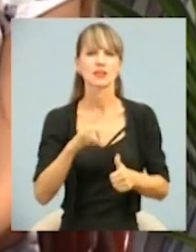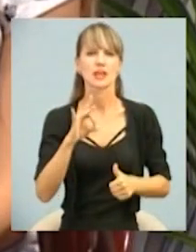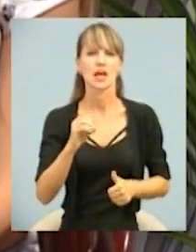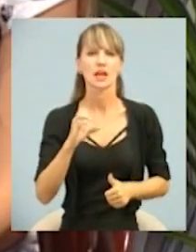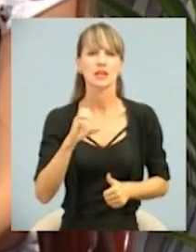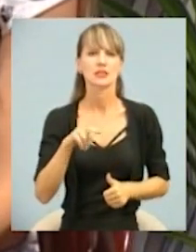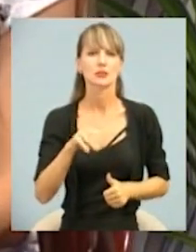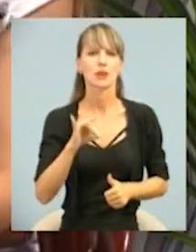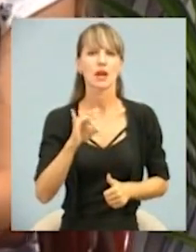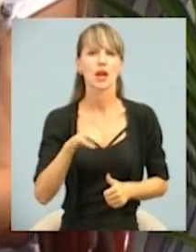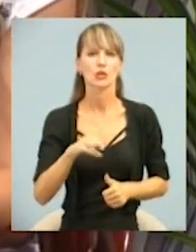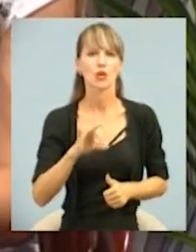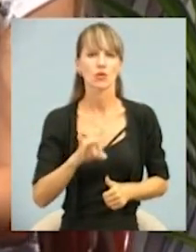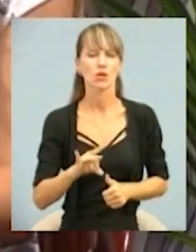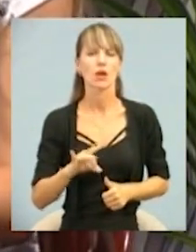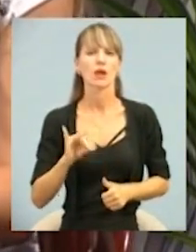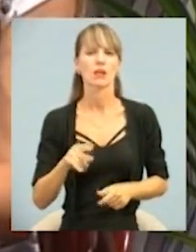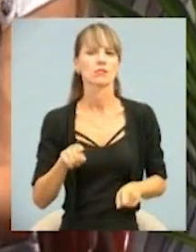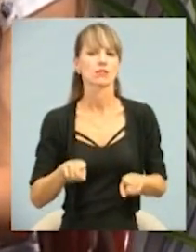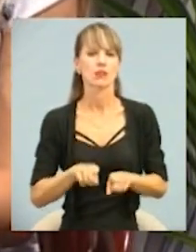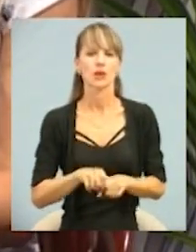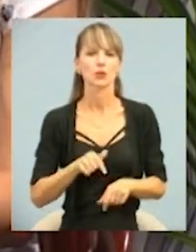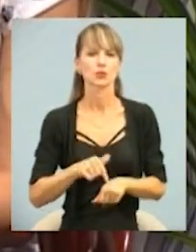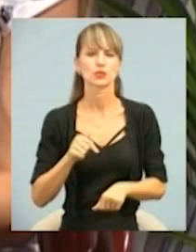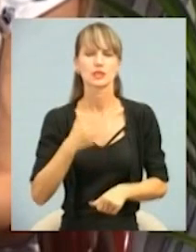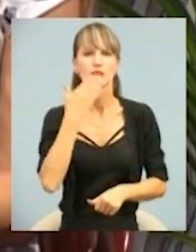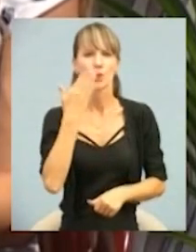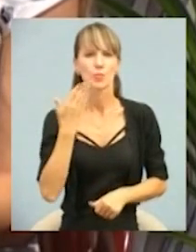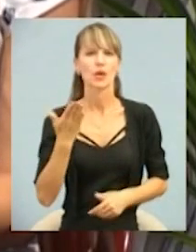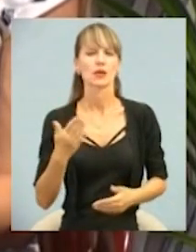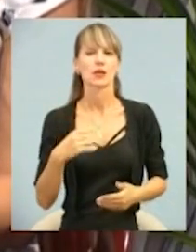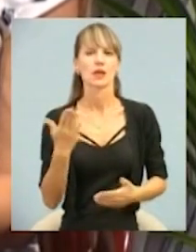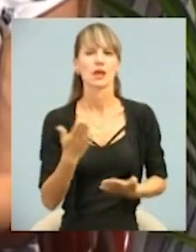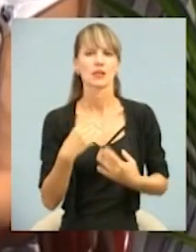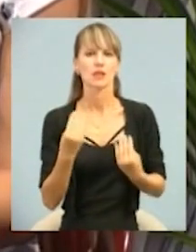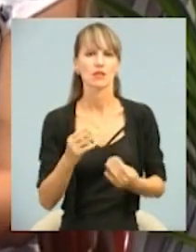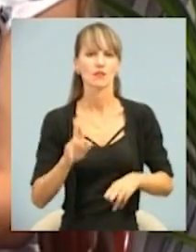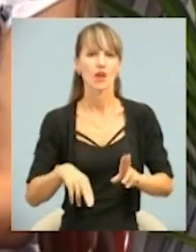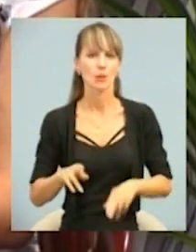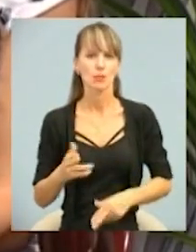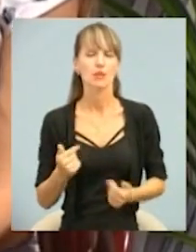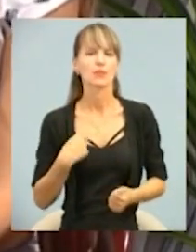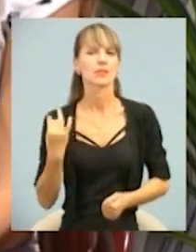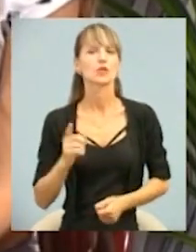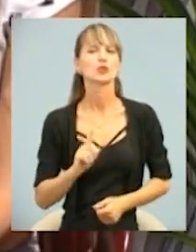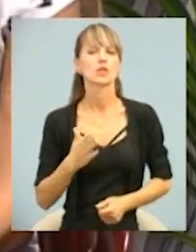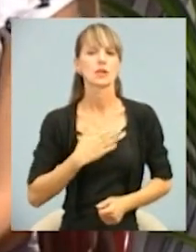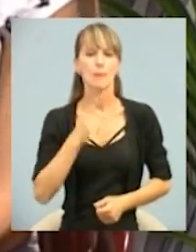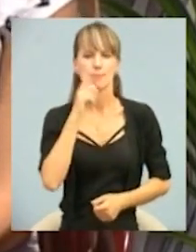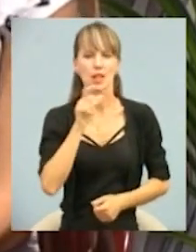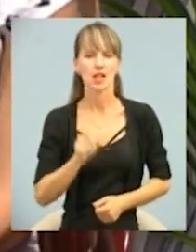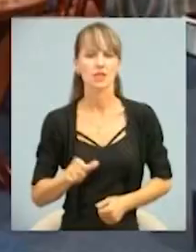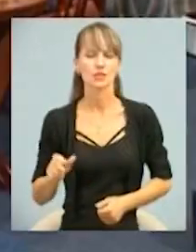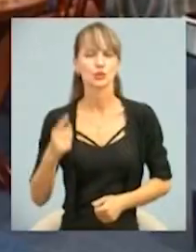так? І він таким чином не так відчуває ці запахи та аромати, які випаровує фарба. Так. Мені цікаво, що ж наші